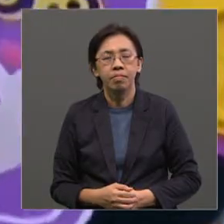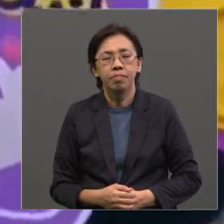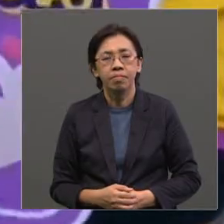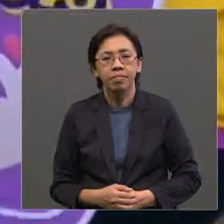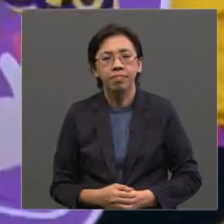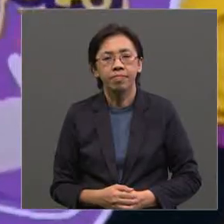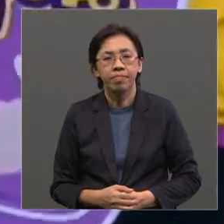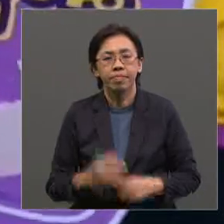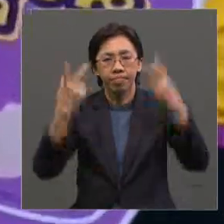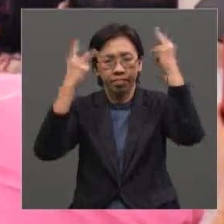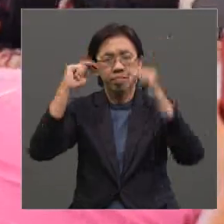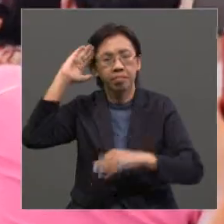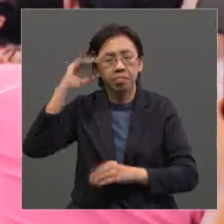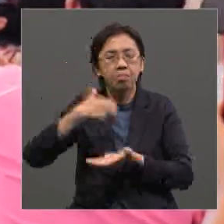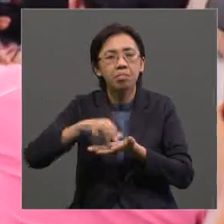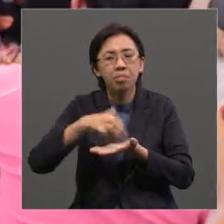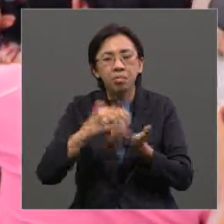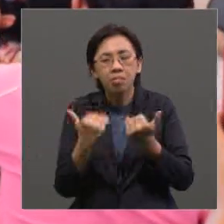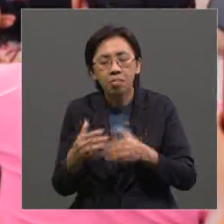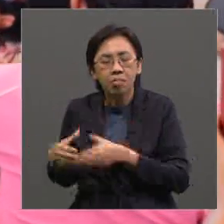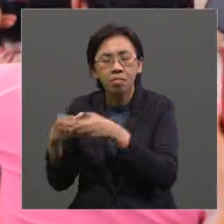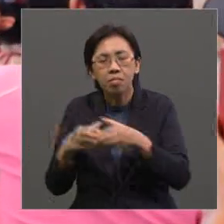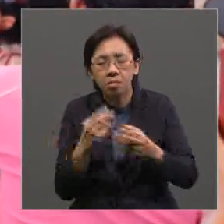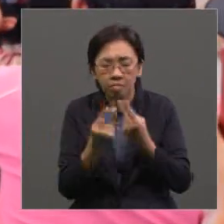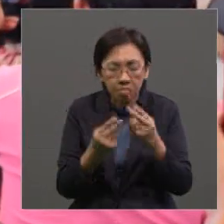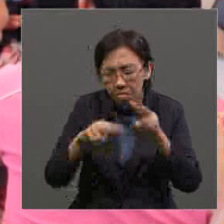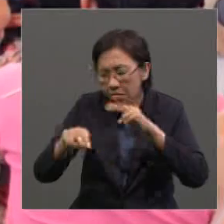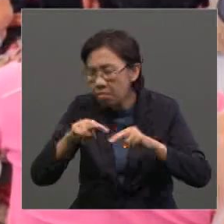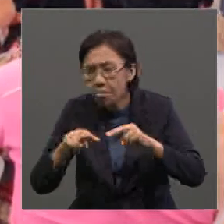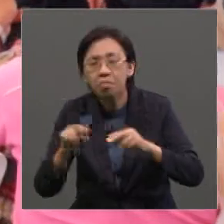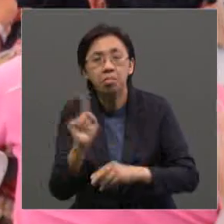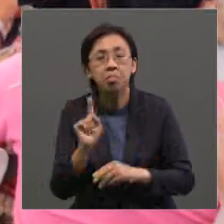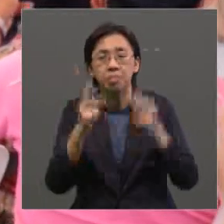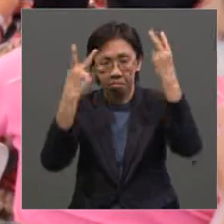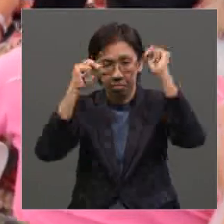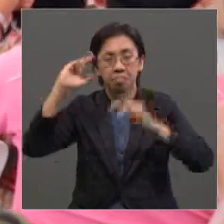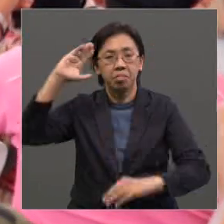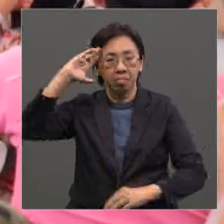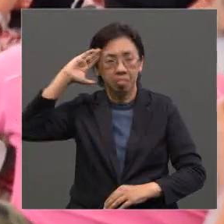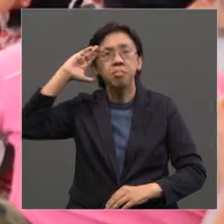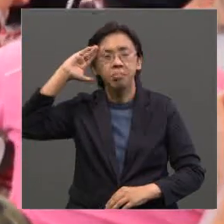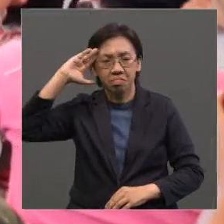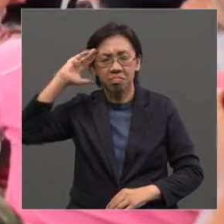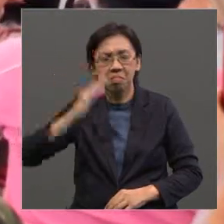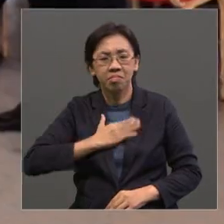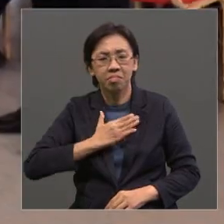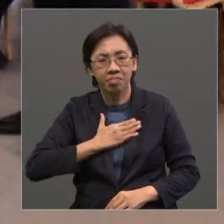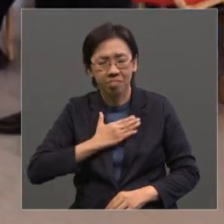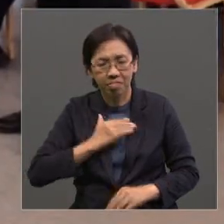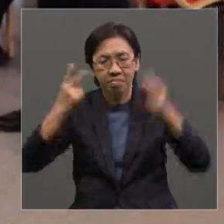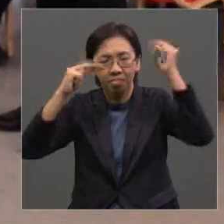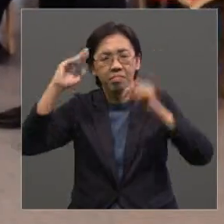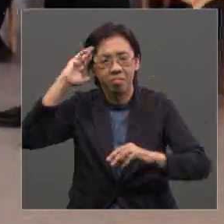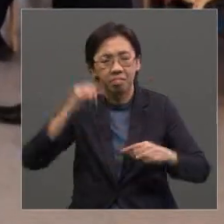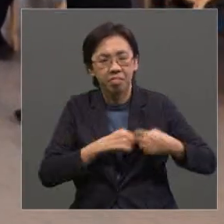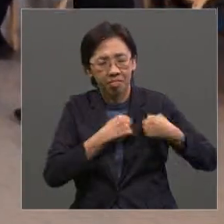โอกาสนี้นะครับนายกรัฐมนตรีกล่าวนะครับว่าการเดินทางมาตรวจราชการครั้งนี้มาในนามของนายกรัฐมนตรีคนเดิมนะครับของทุกคนด้ว